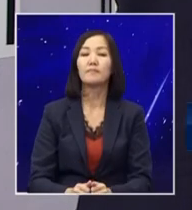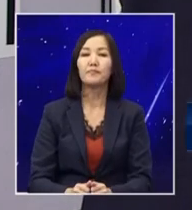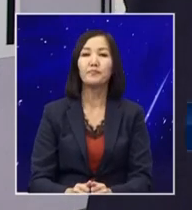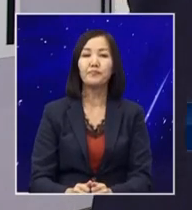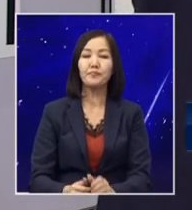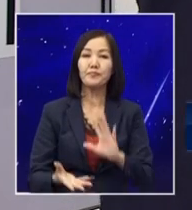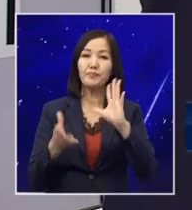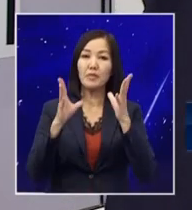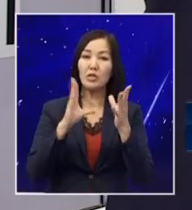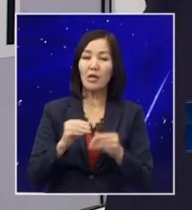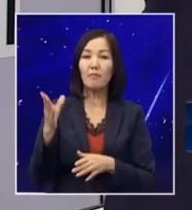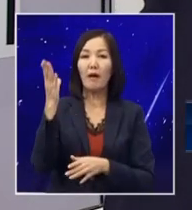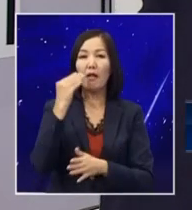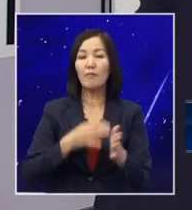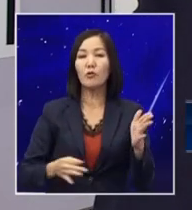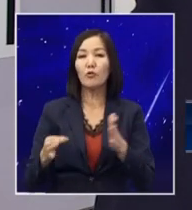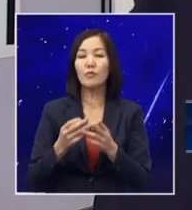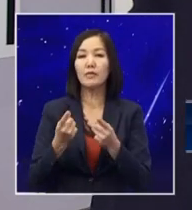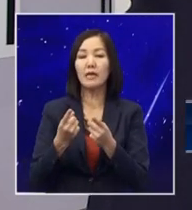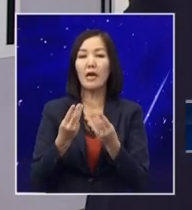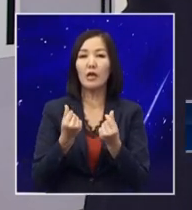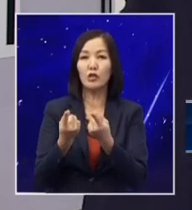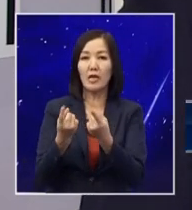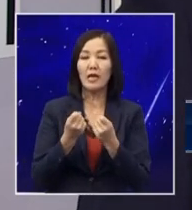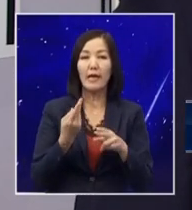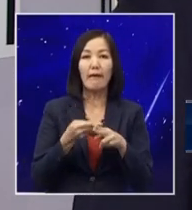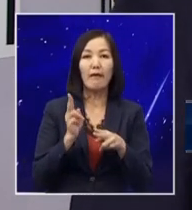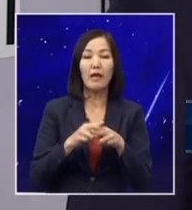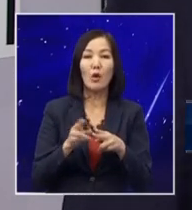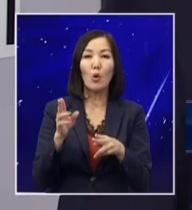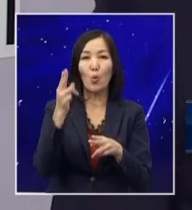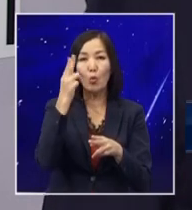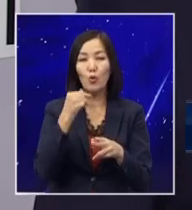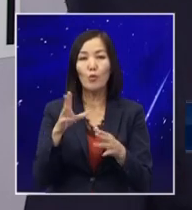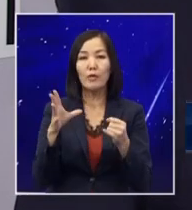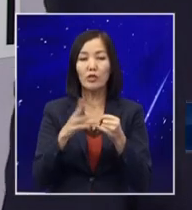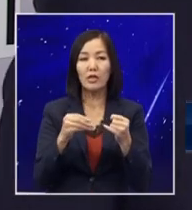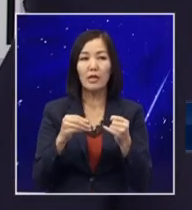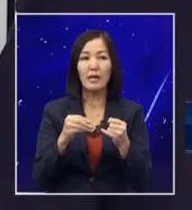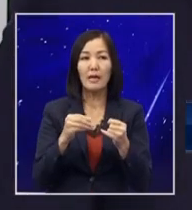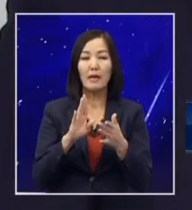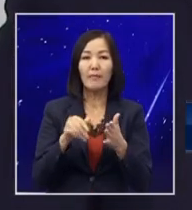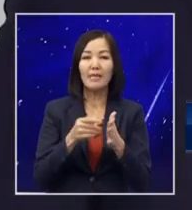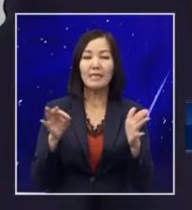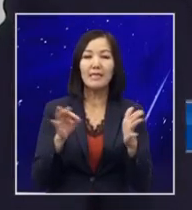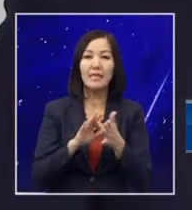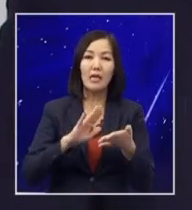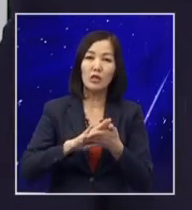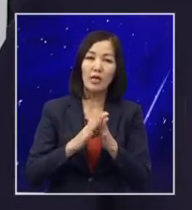Жалпы айтқанда Алматы облысы инвесторларға ең тиімді жер деп санаймыз. Сондықтан біздің басты мақсатымыз соларға жаңағы жағдай